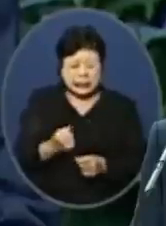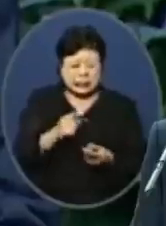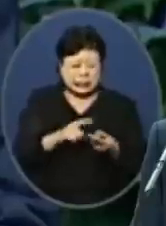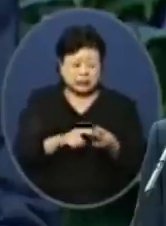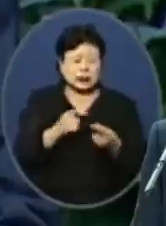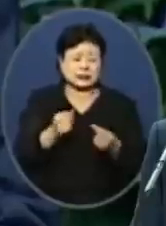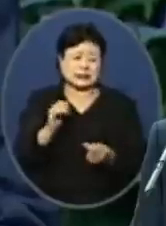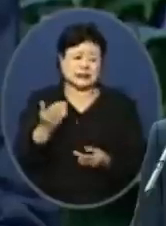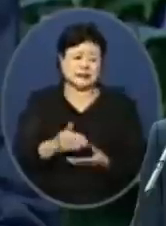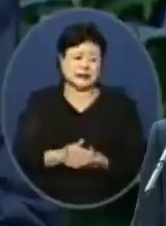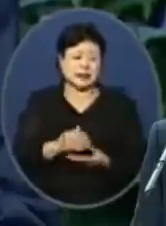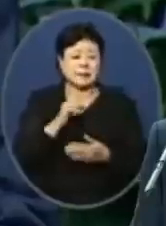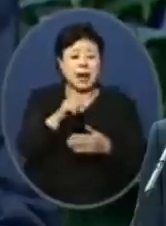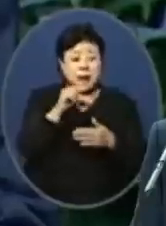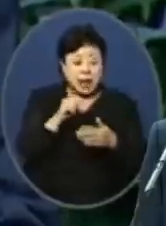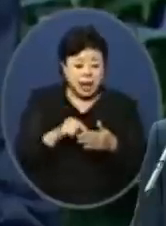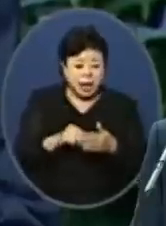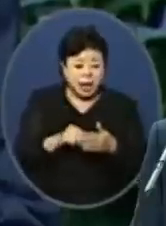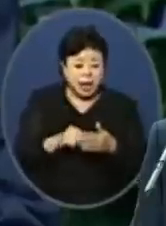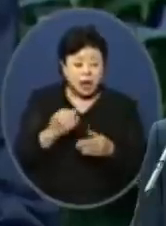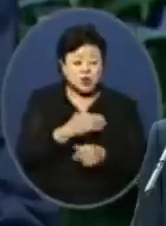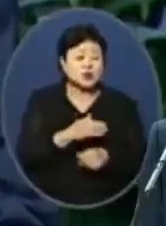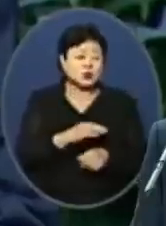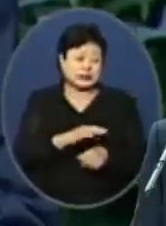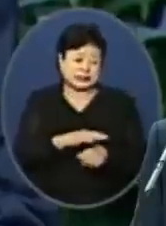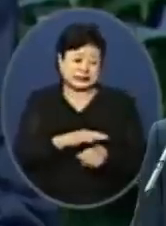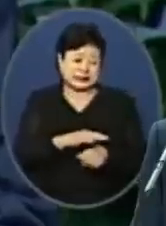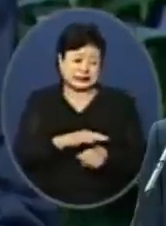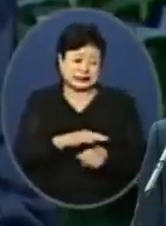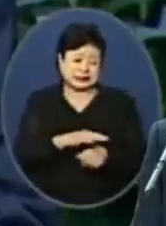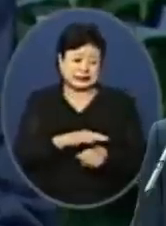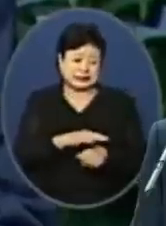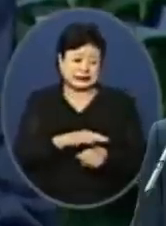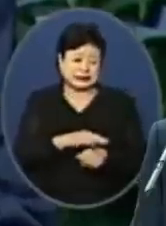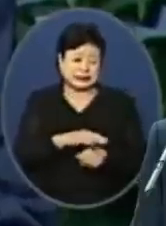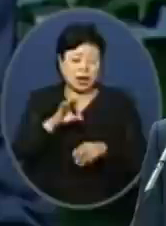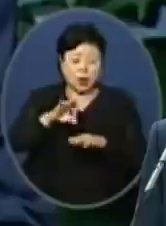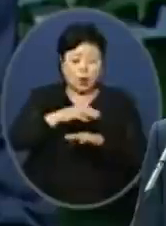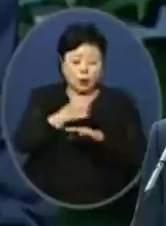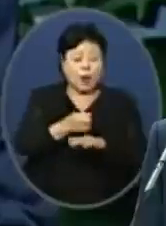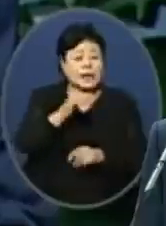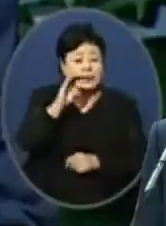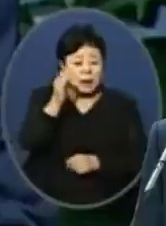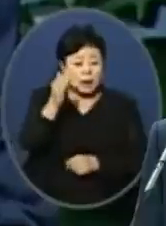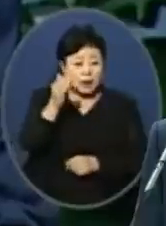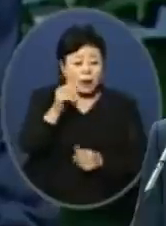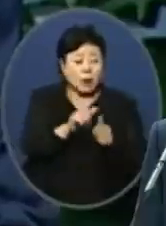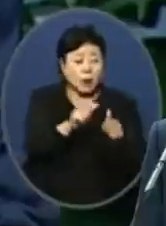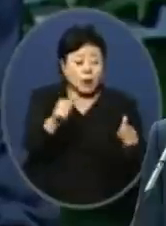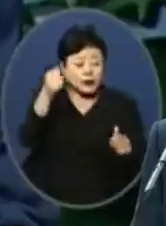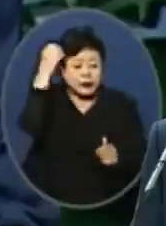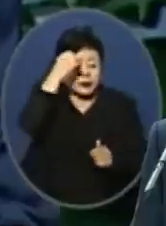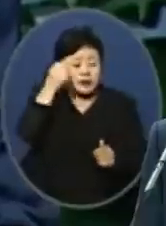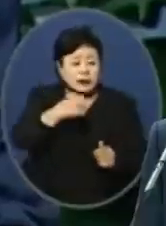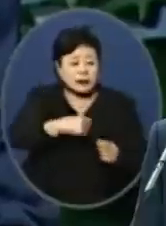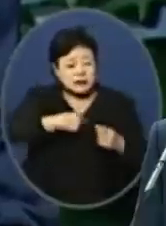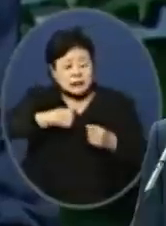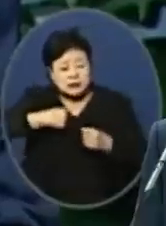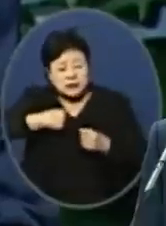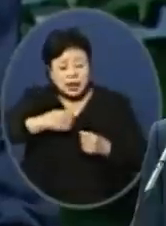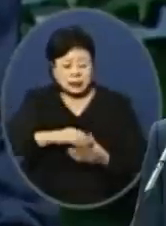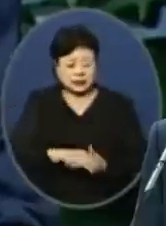것입니다. 그 마음속에 육신이 왕이 되어서 혼과 영을 끌고